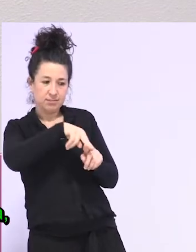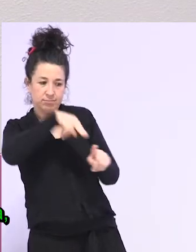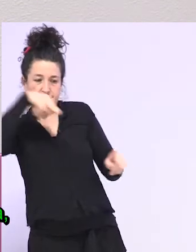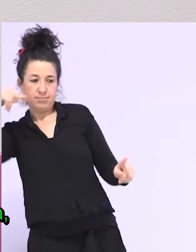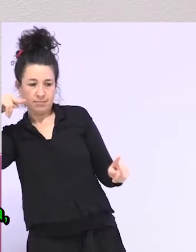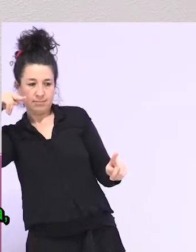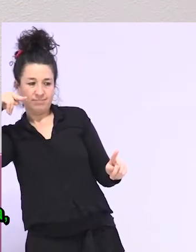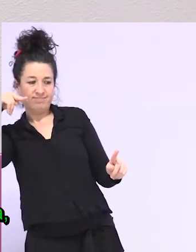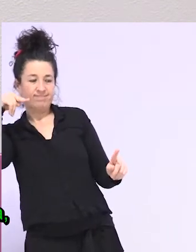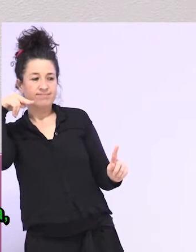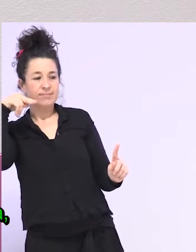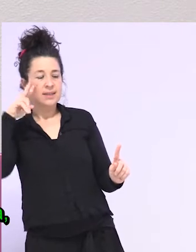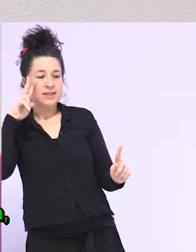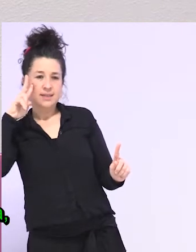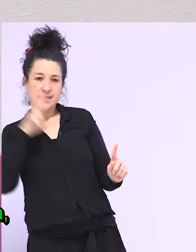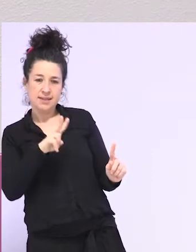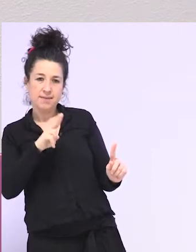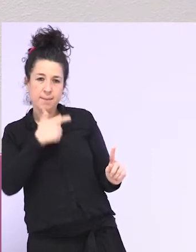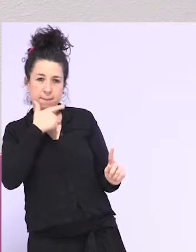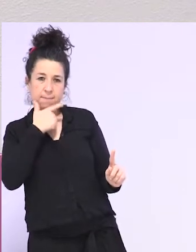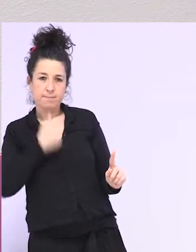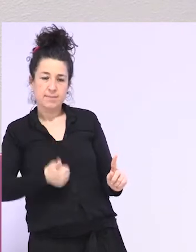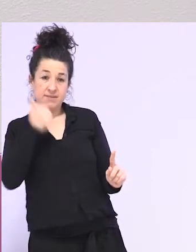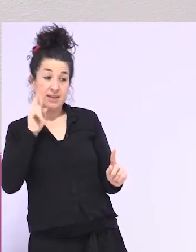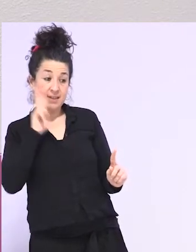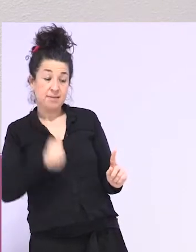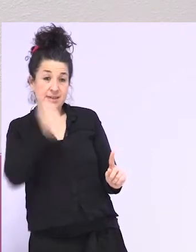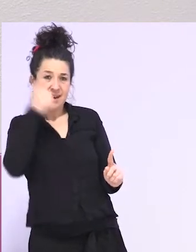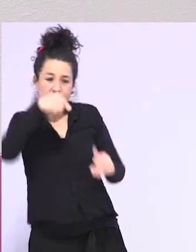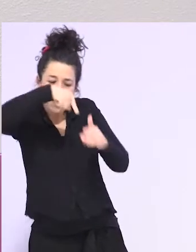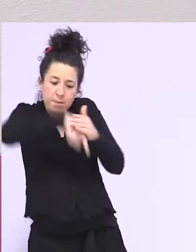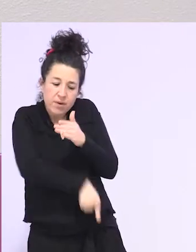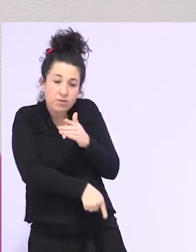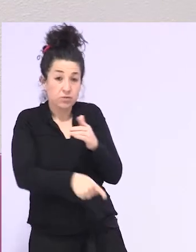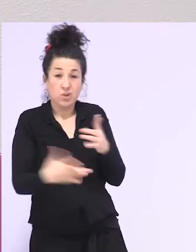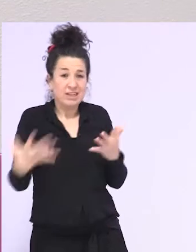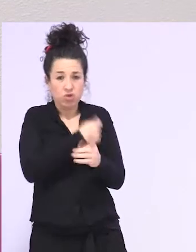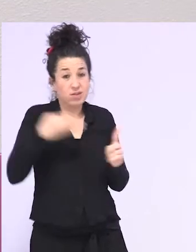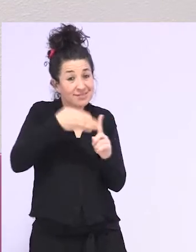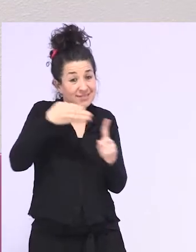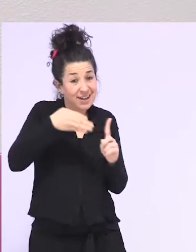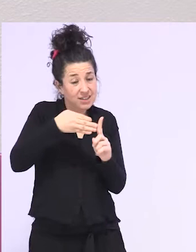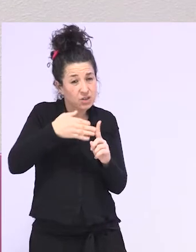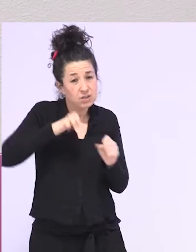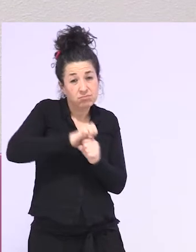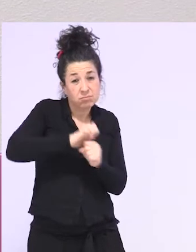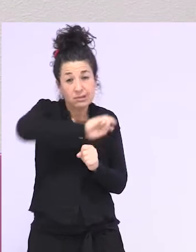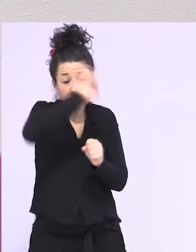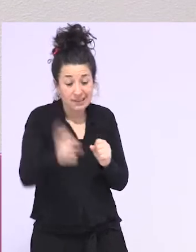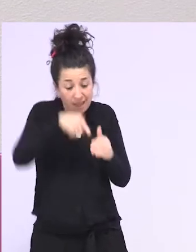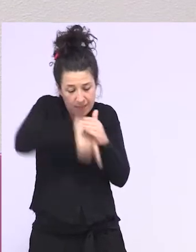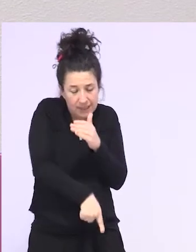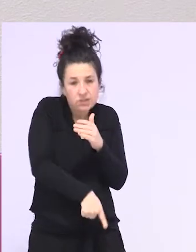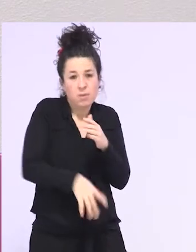da eta aldiz ikusarazten dituztenak erasoien azpian eta eraso guztien azpian dauden botere harremanak. Hau da,